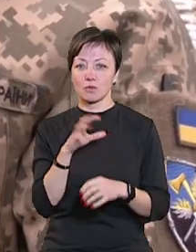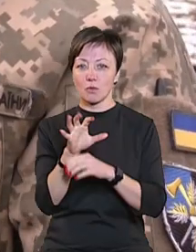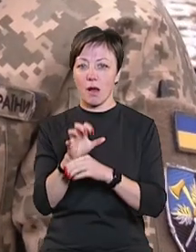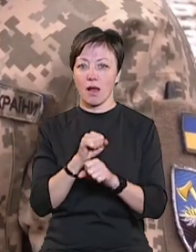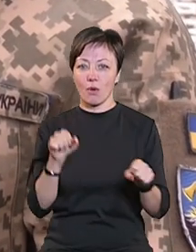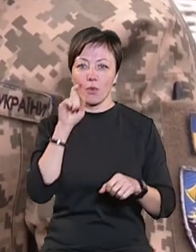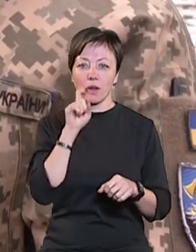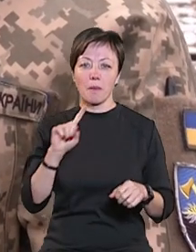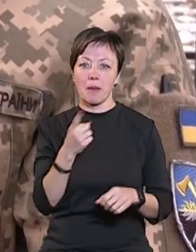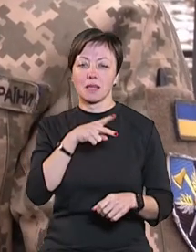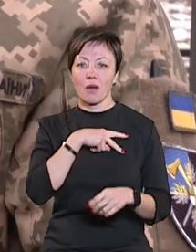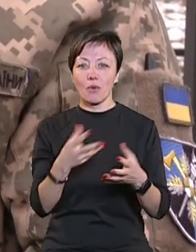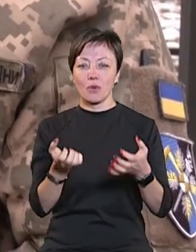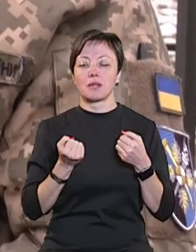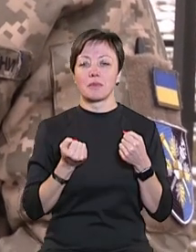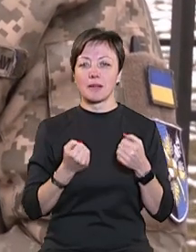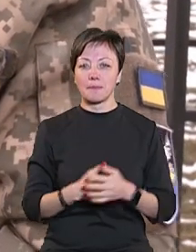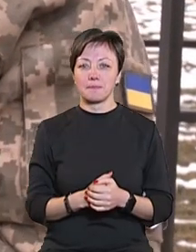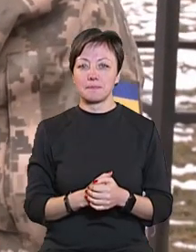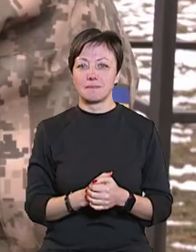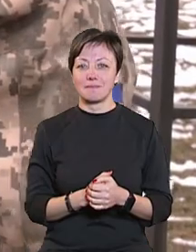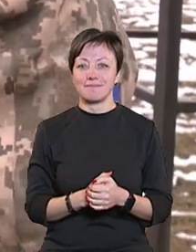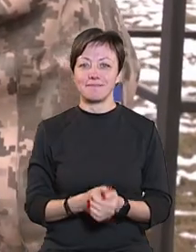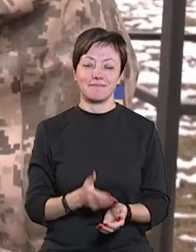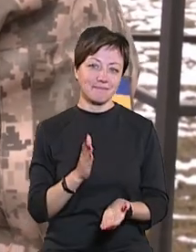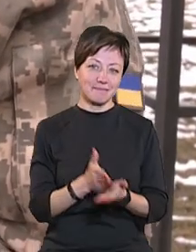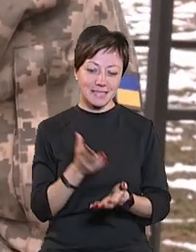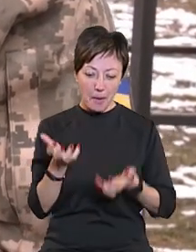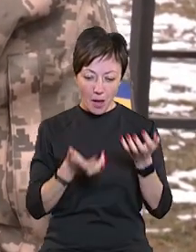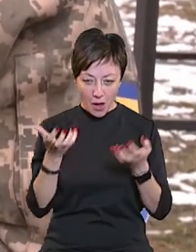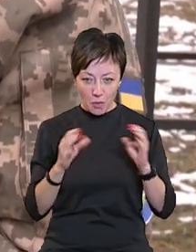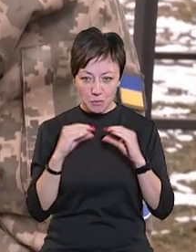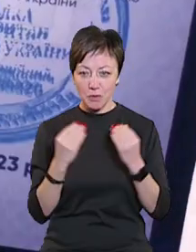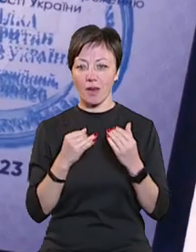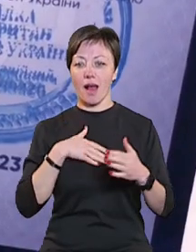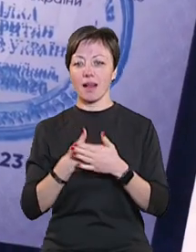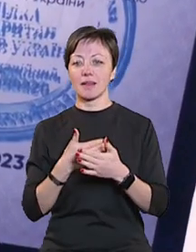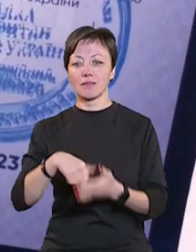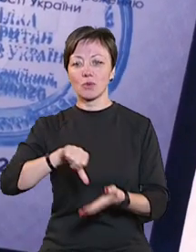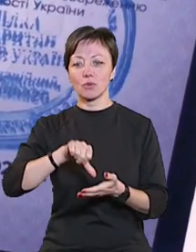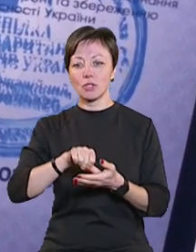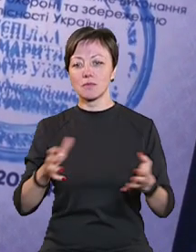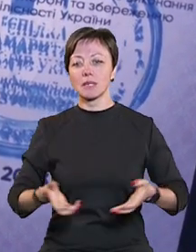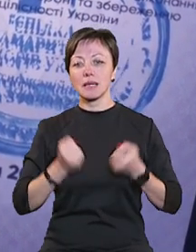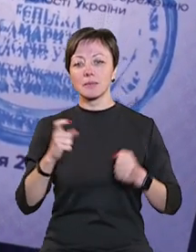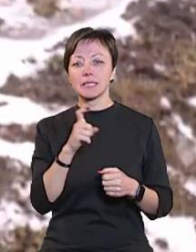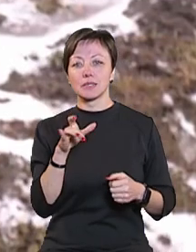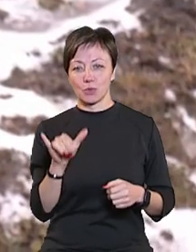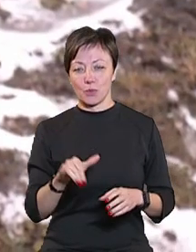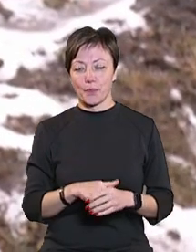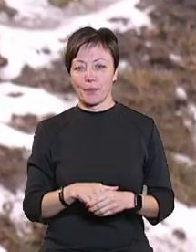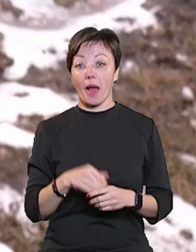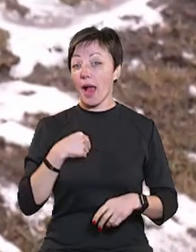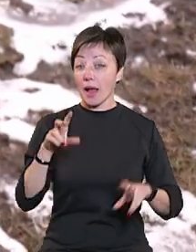перша нагорода, яку ми отримали безпосередньо за розмінування і за активну участь у підтримці Збройних сил України. Але